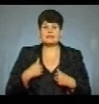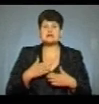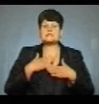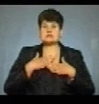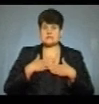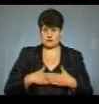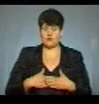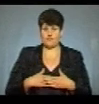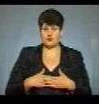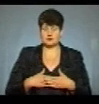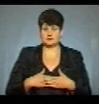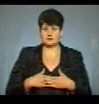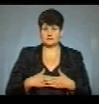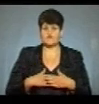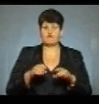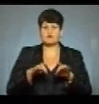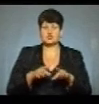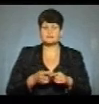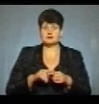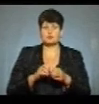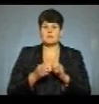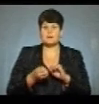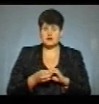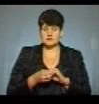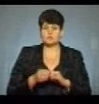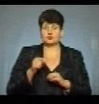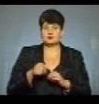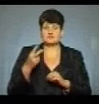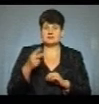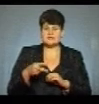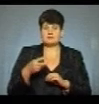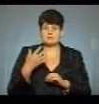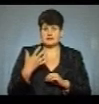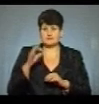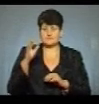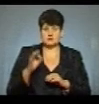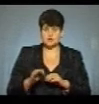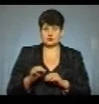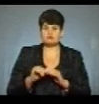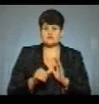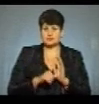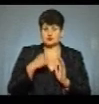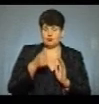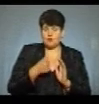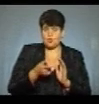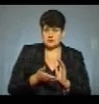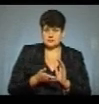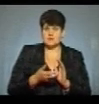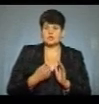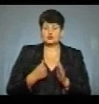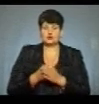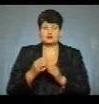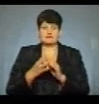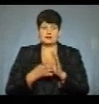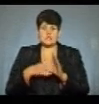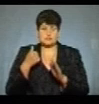задоволений вирішенням цієї проблематики, тому що з 25% в 2016 році ми до